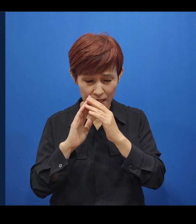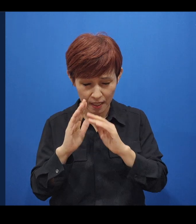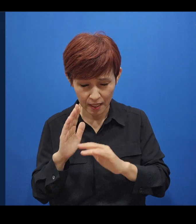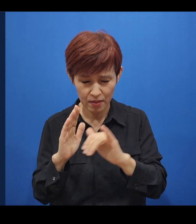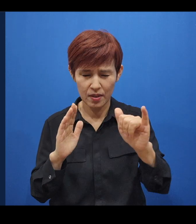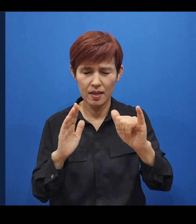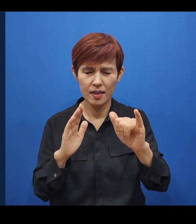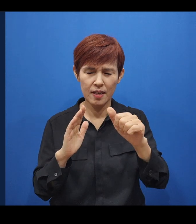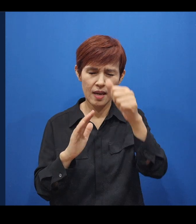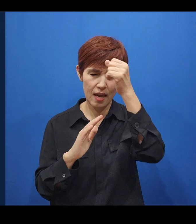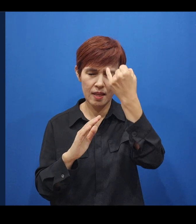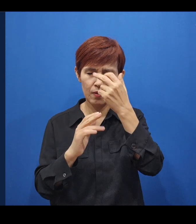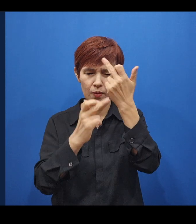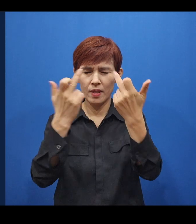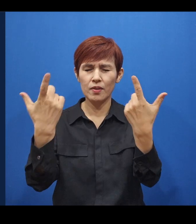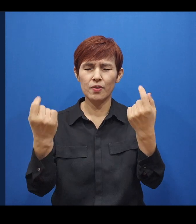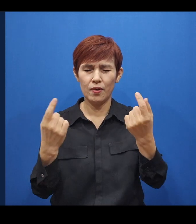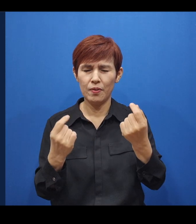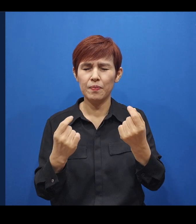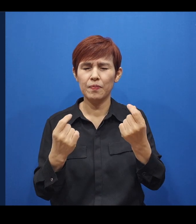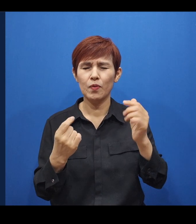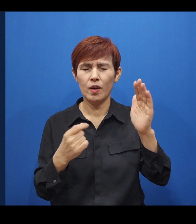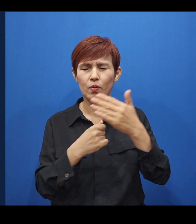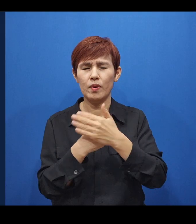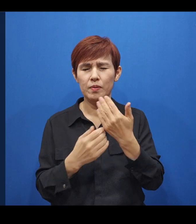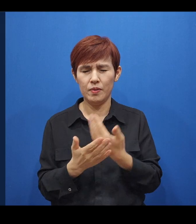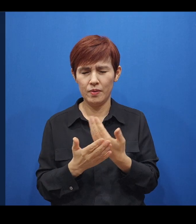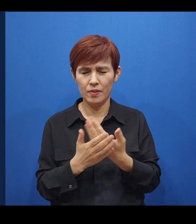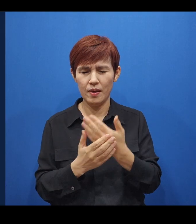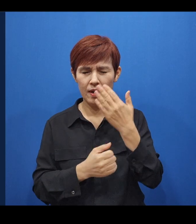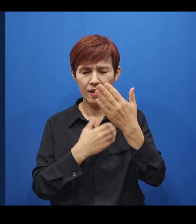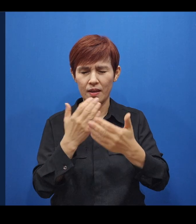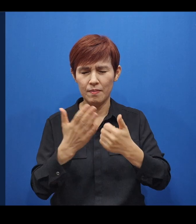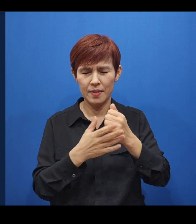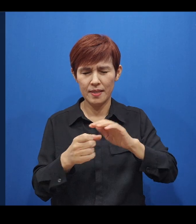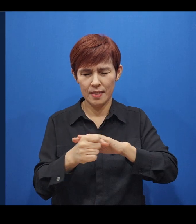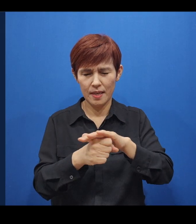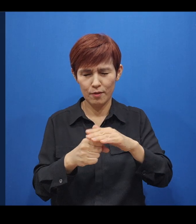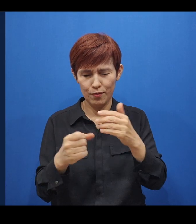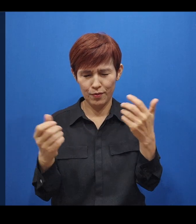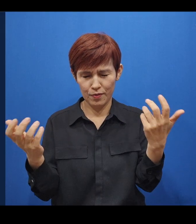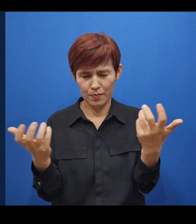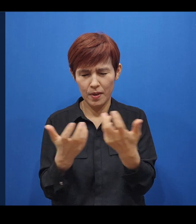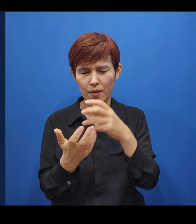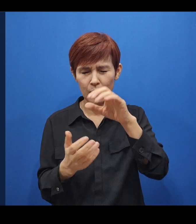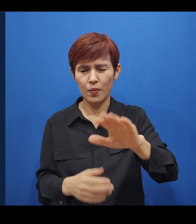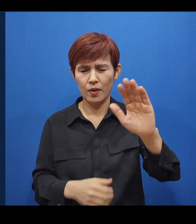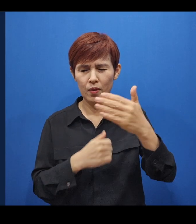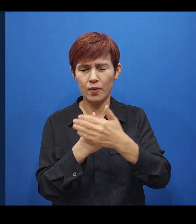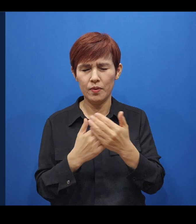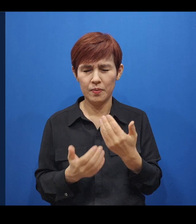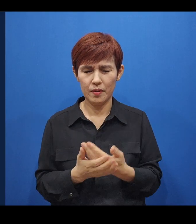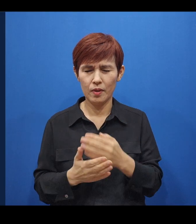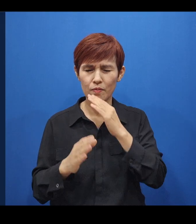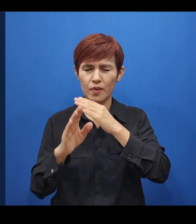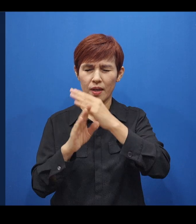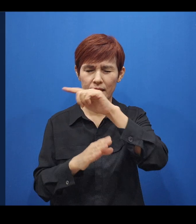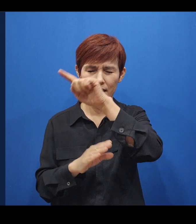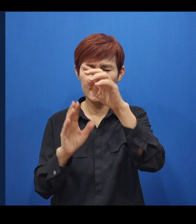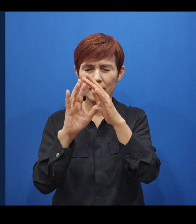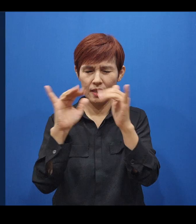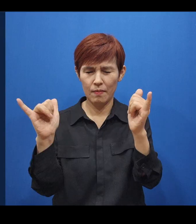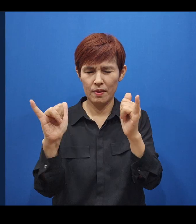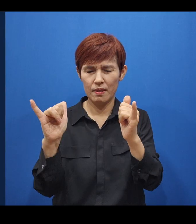하여 주시옵소서. 하나님이 다스리시고 하나님의 사랑이 충만한 동산 같게 하여 주시옵소서. 북녘의 동포들,